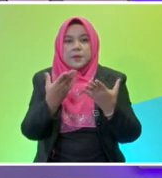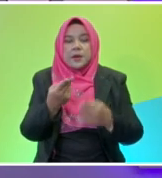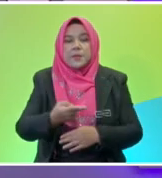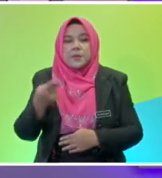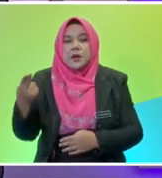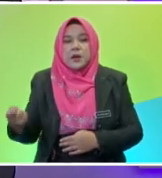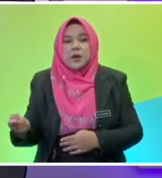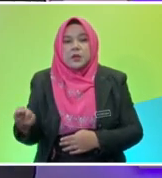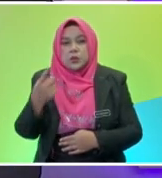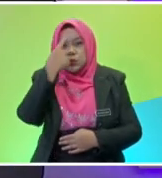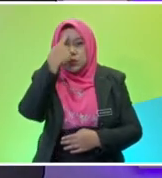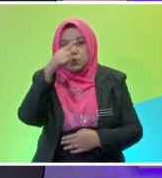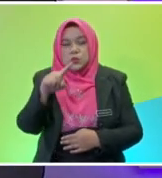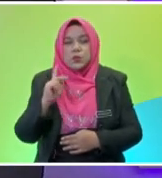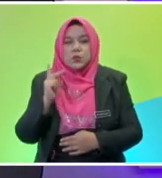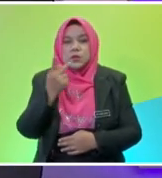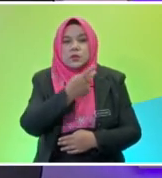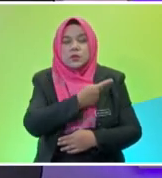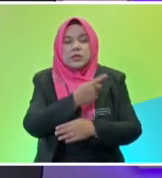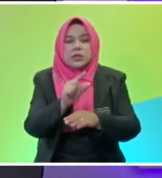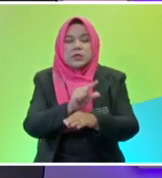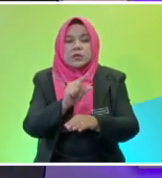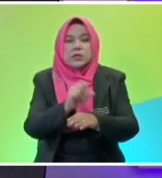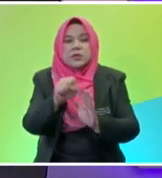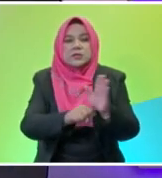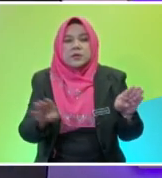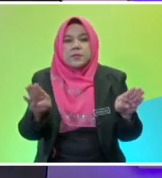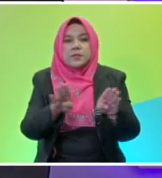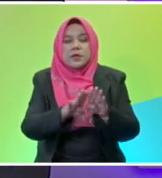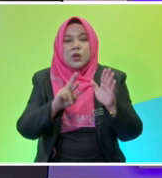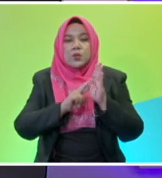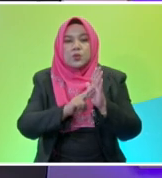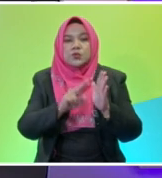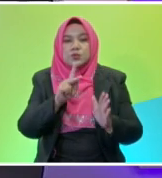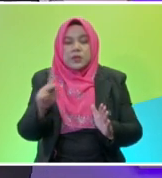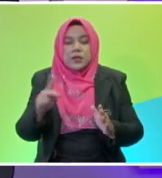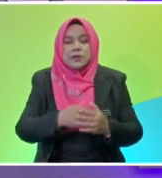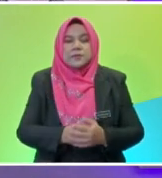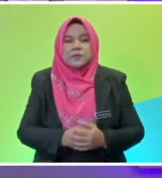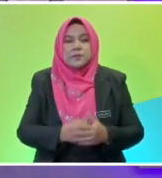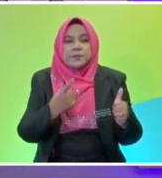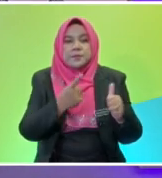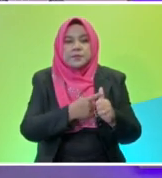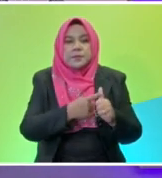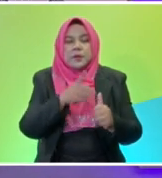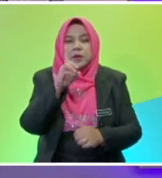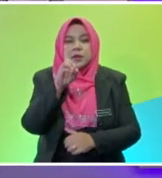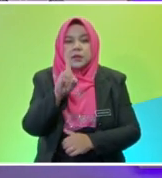kita untuk kita guna sebagai rujukan yang pertama sekali adalah